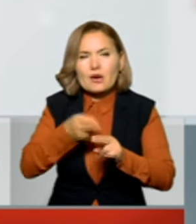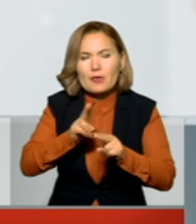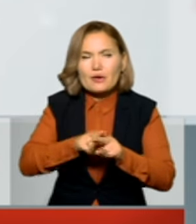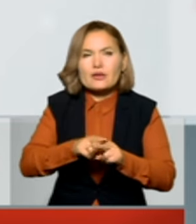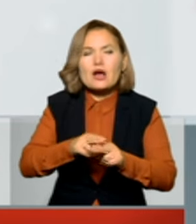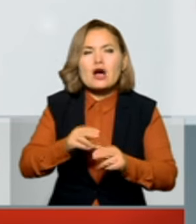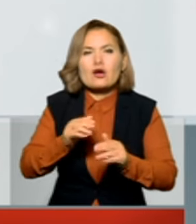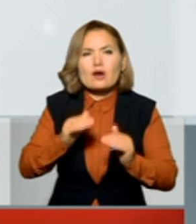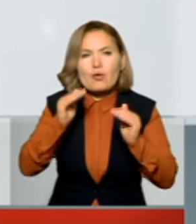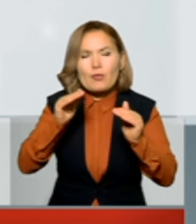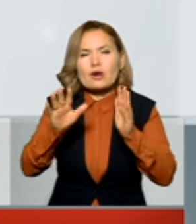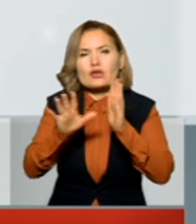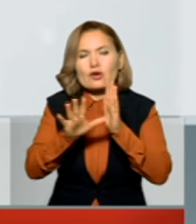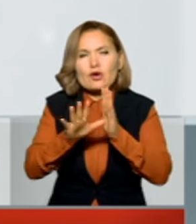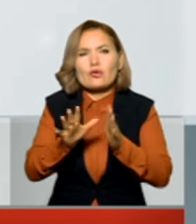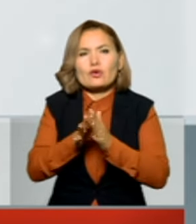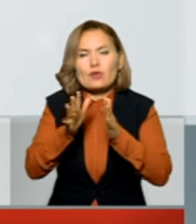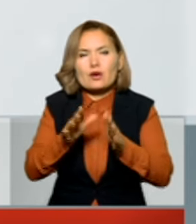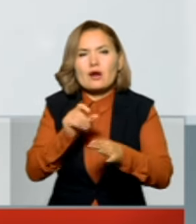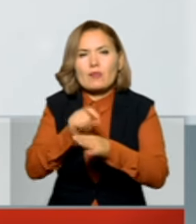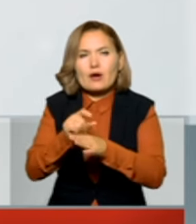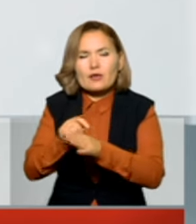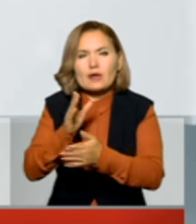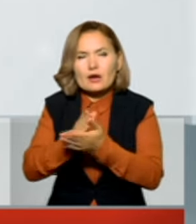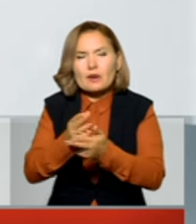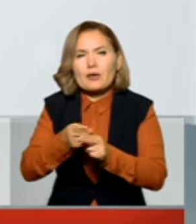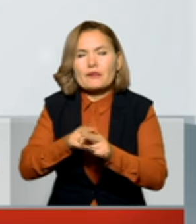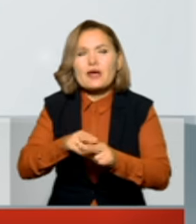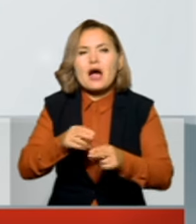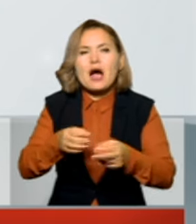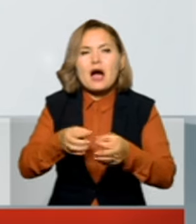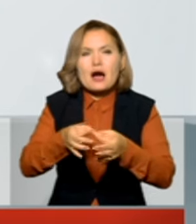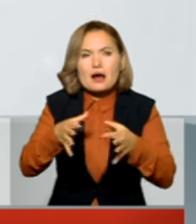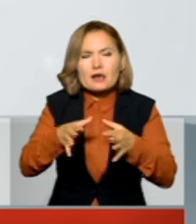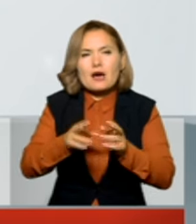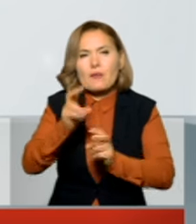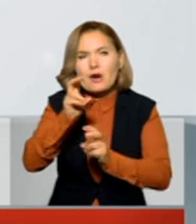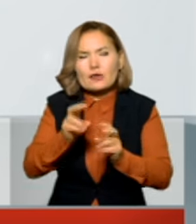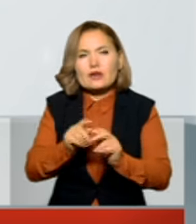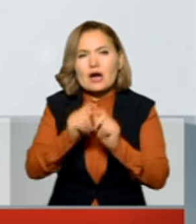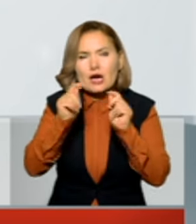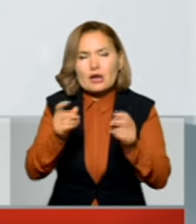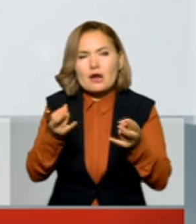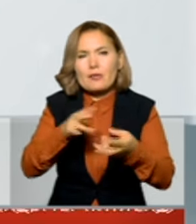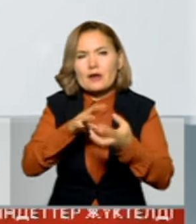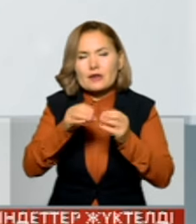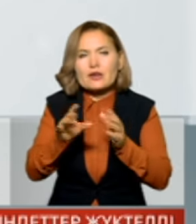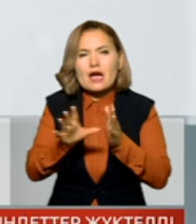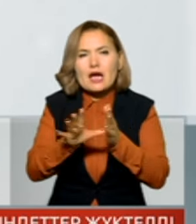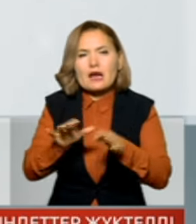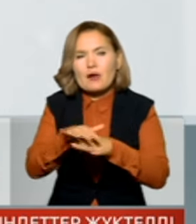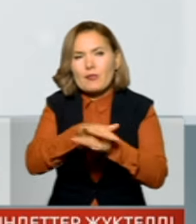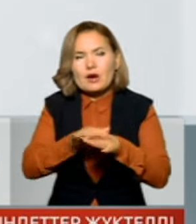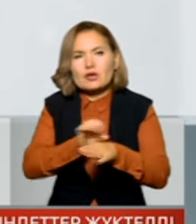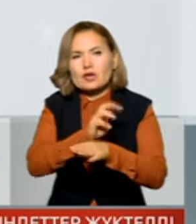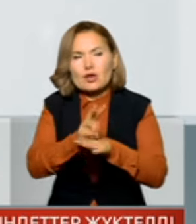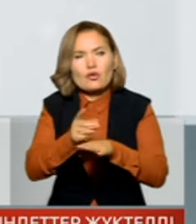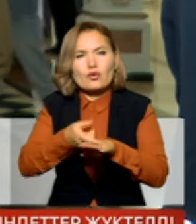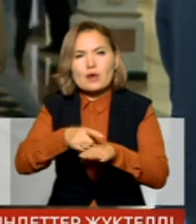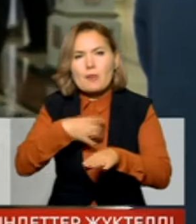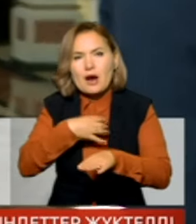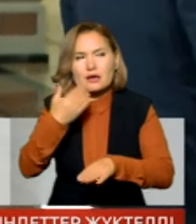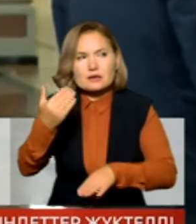цифр тағы да өсуі мүмкін дейді ғалымдар. Сол үшін АЭС салу тек электр қуат үшін емес, қуатты экономика үшін де маңызды болып